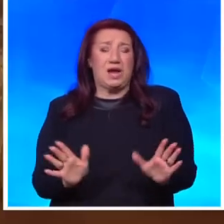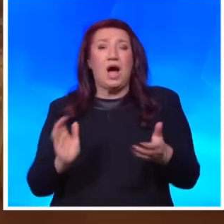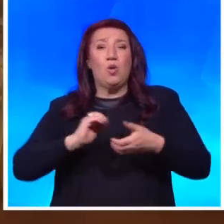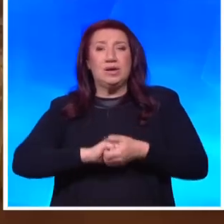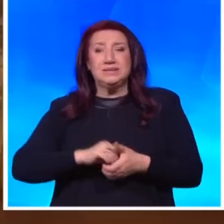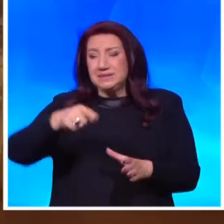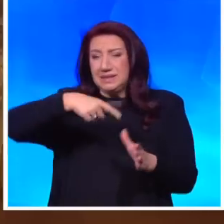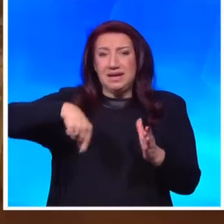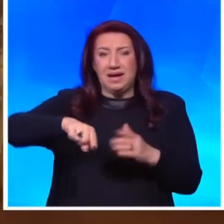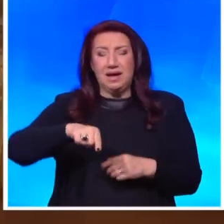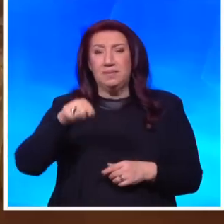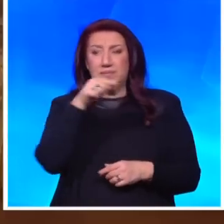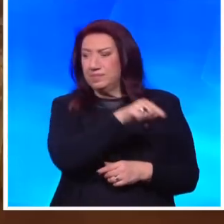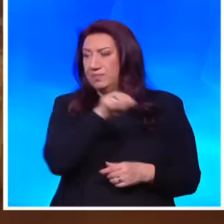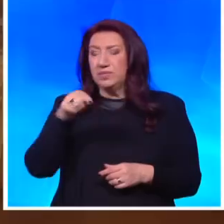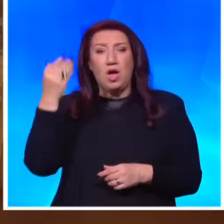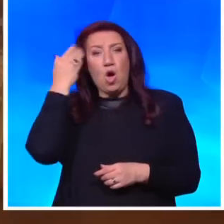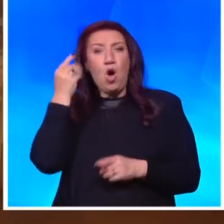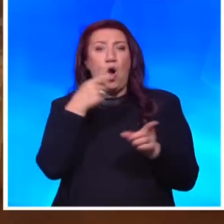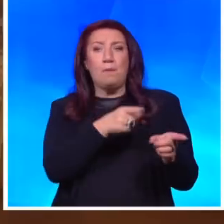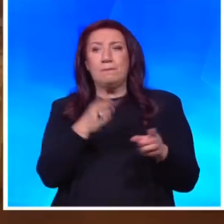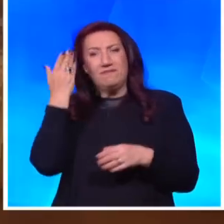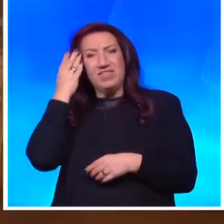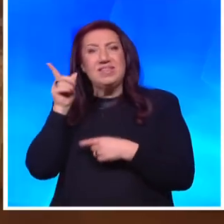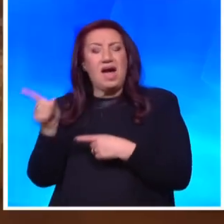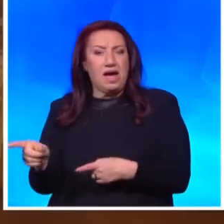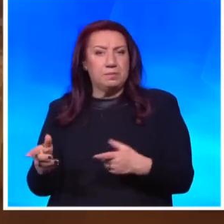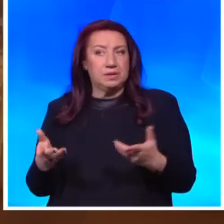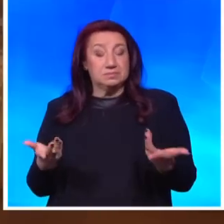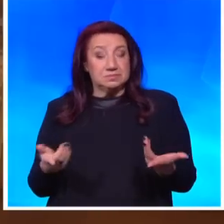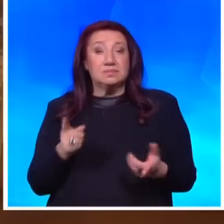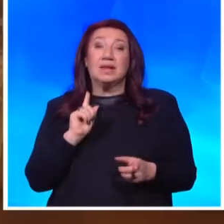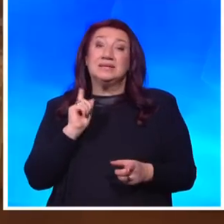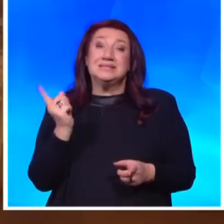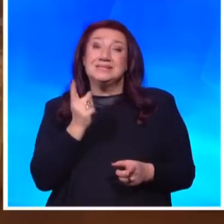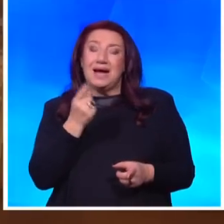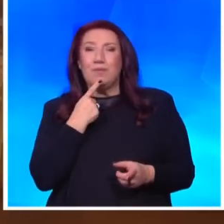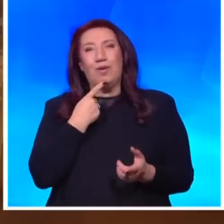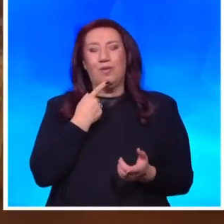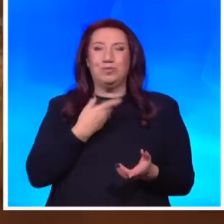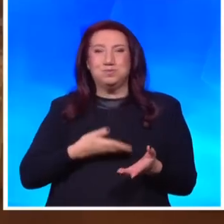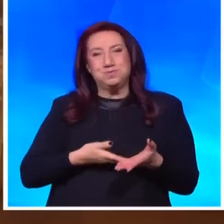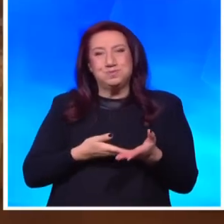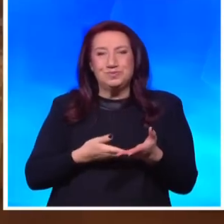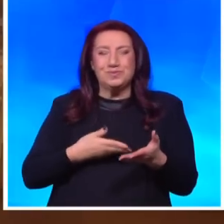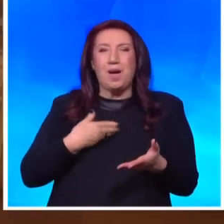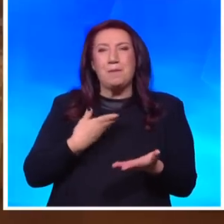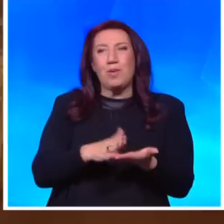само за да угодите на вашите началници, бъдете сигурни в